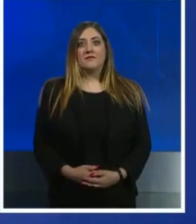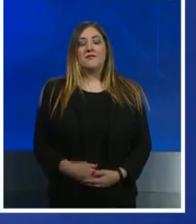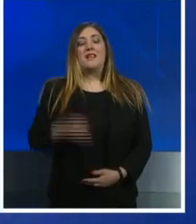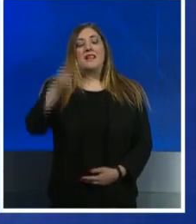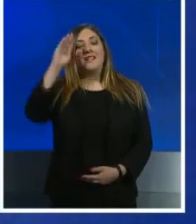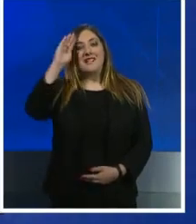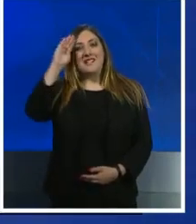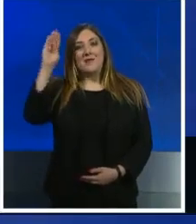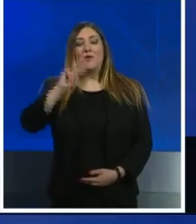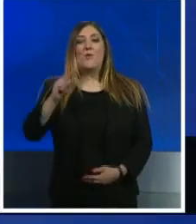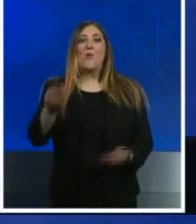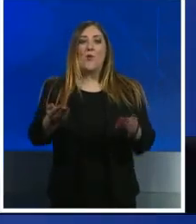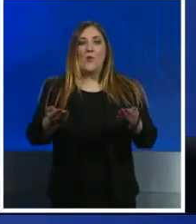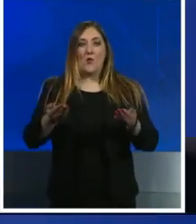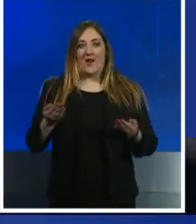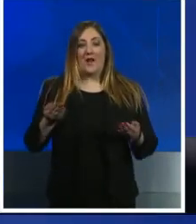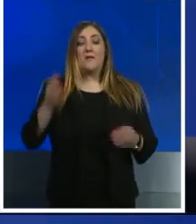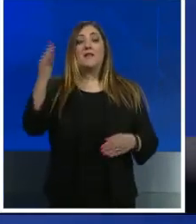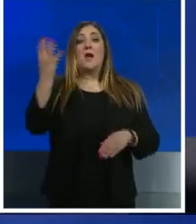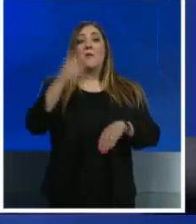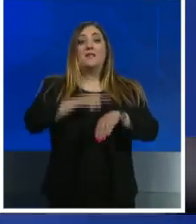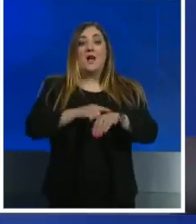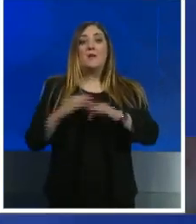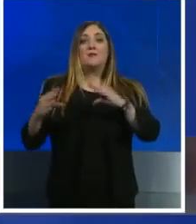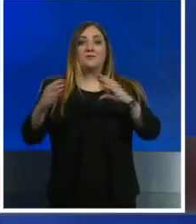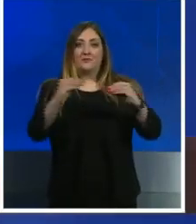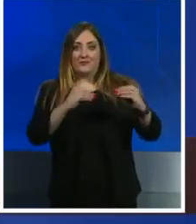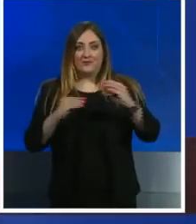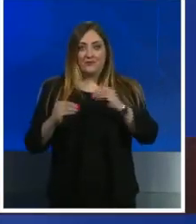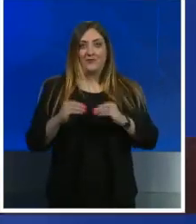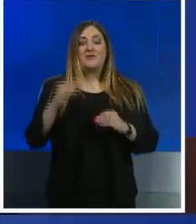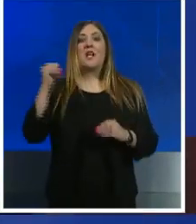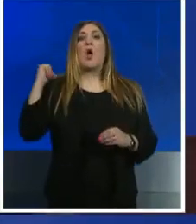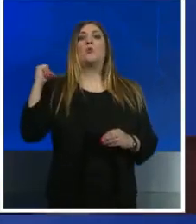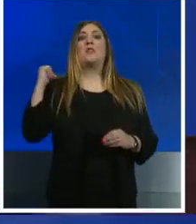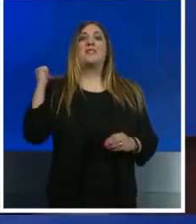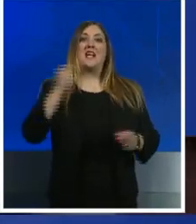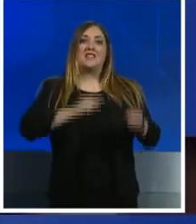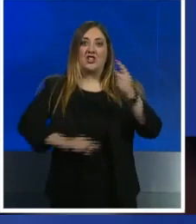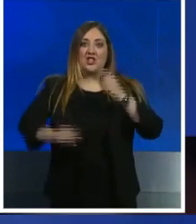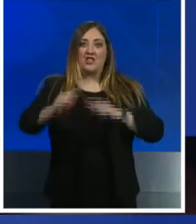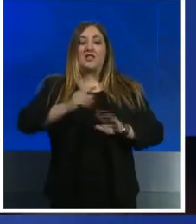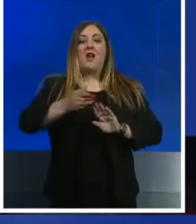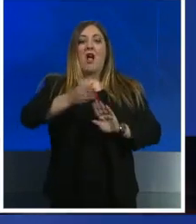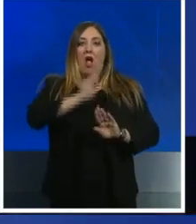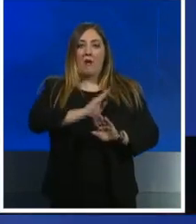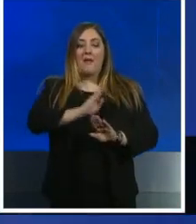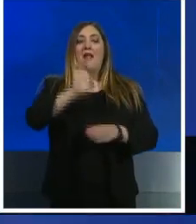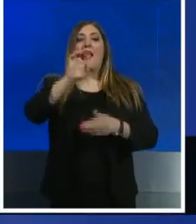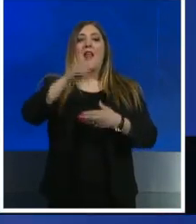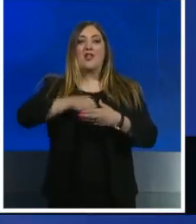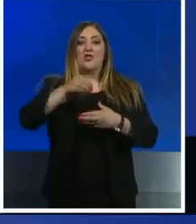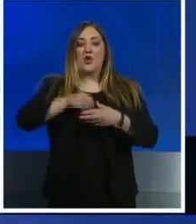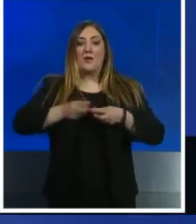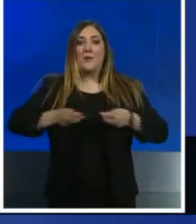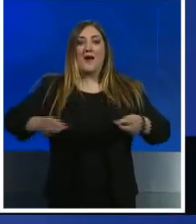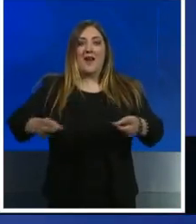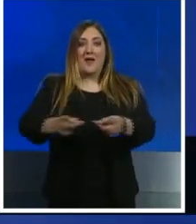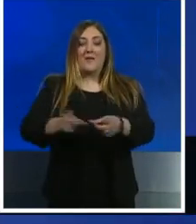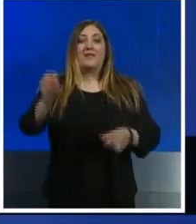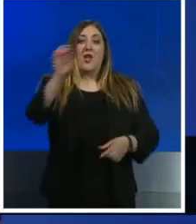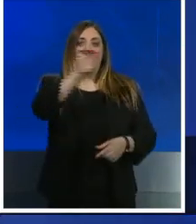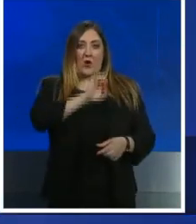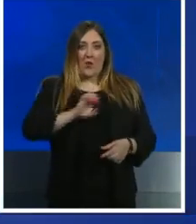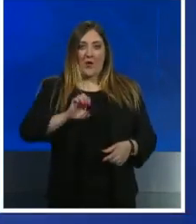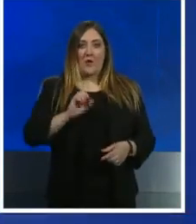Sinjuri, nsemmi l-kom un-l-għakum għal dan il-raba dibattitu organizzat mill-autorità ta' Xandir f'din il-kampanja l-elezzjonijiet tal-Parlament Ewropew ta'